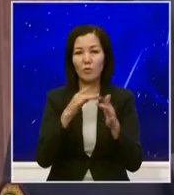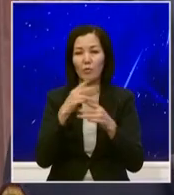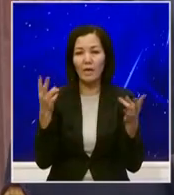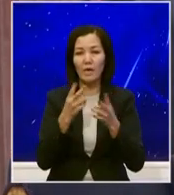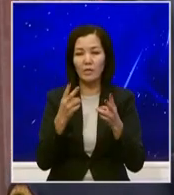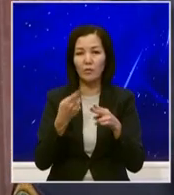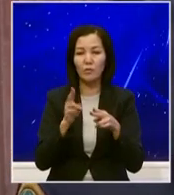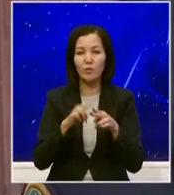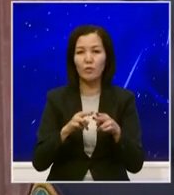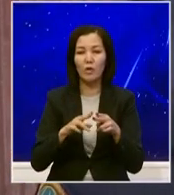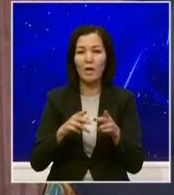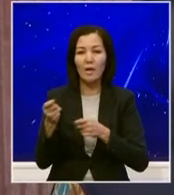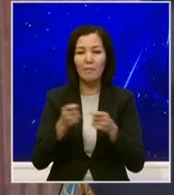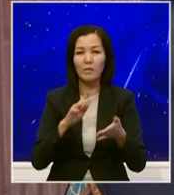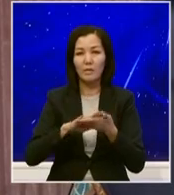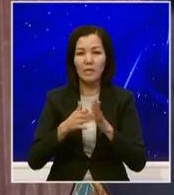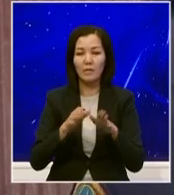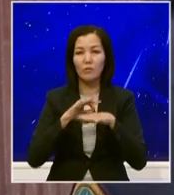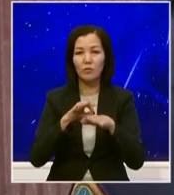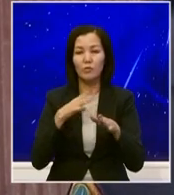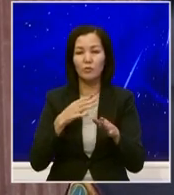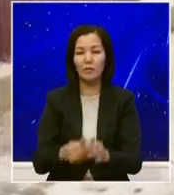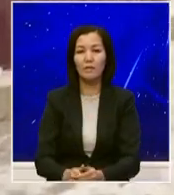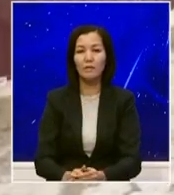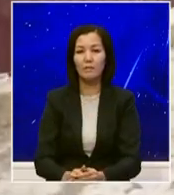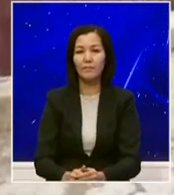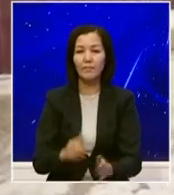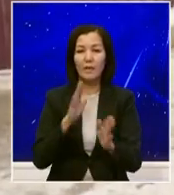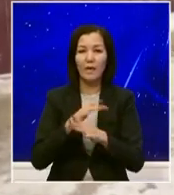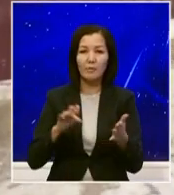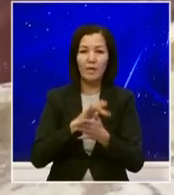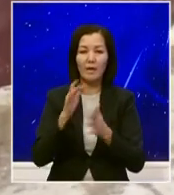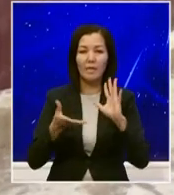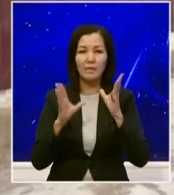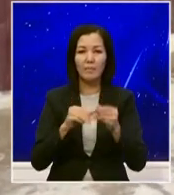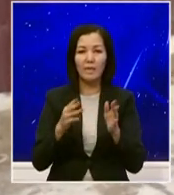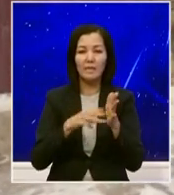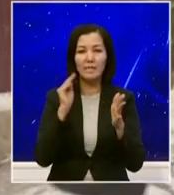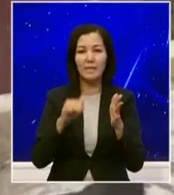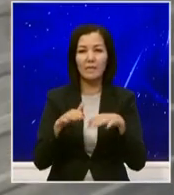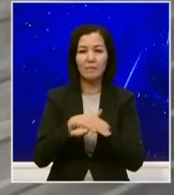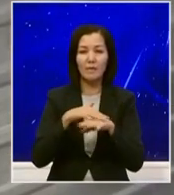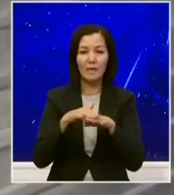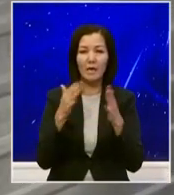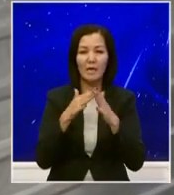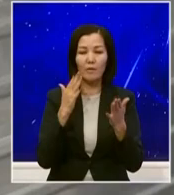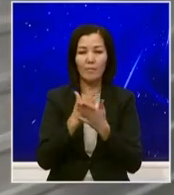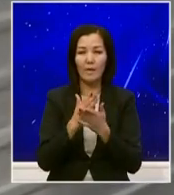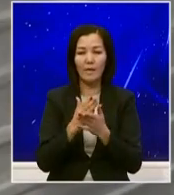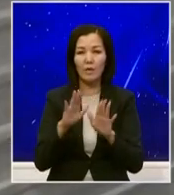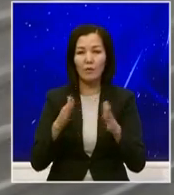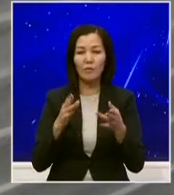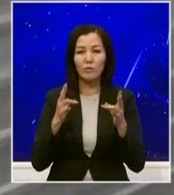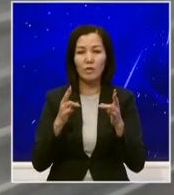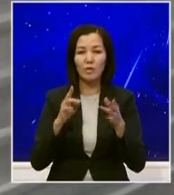қажет. Осы тұрғыда аудан басшыларымен келіссөз жүргізудеміз. Қапшағай қаласында барлығы 8000-нан астам үй бар. Қазіргі таңда төтенше